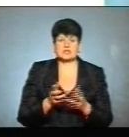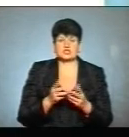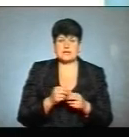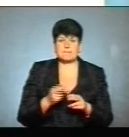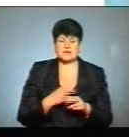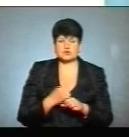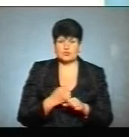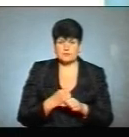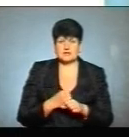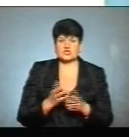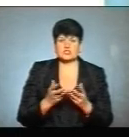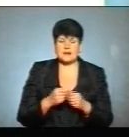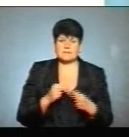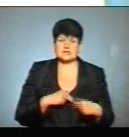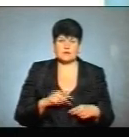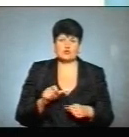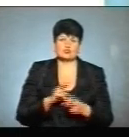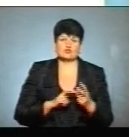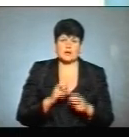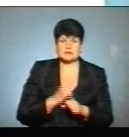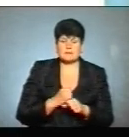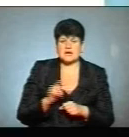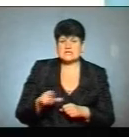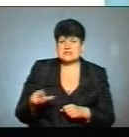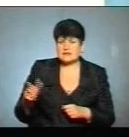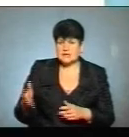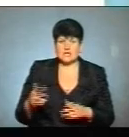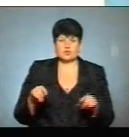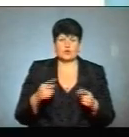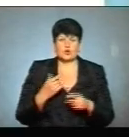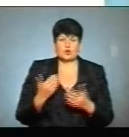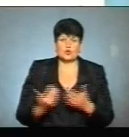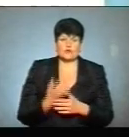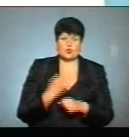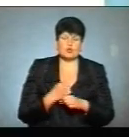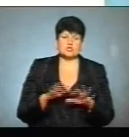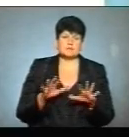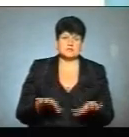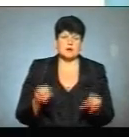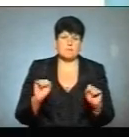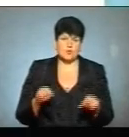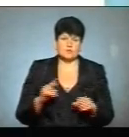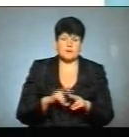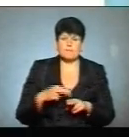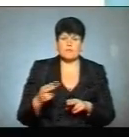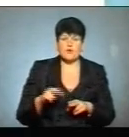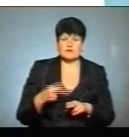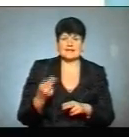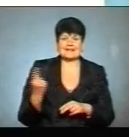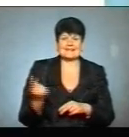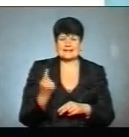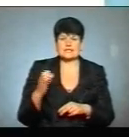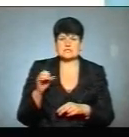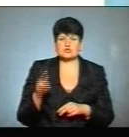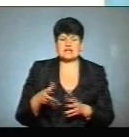для працівників, можемо шукати працівників. А також, якщо вона створена робочі місця, це ми можемо її відшкодовувати єдиний соціальний